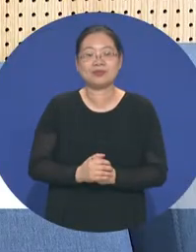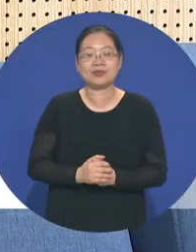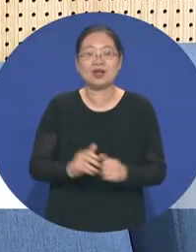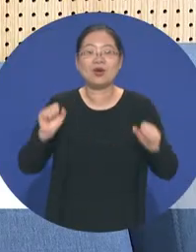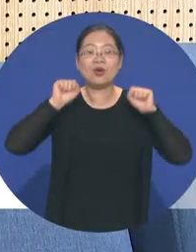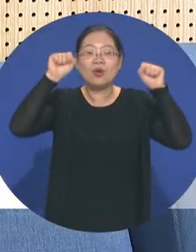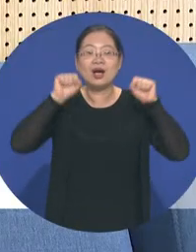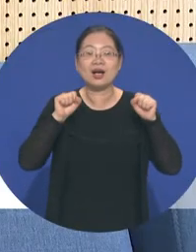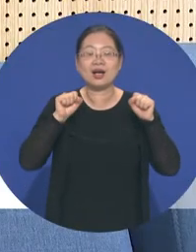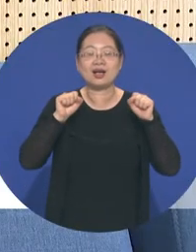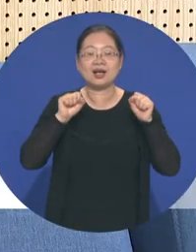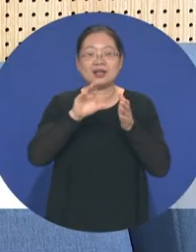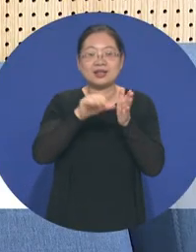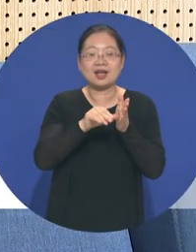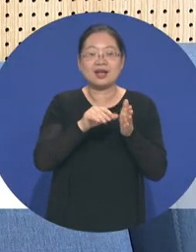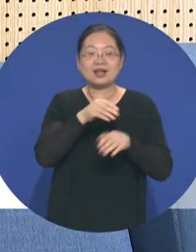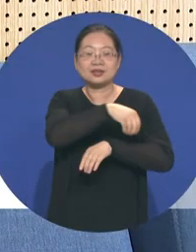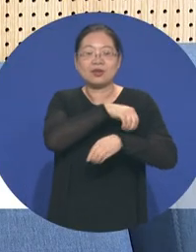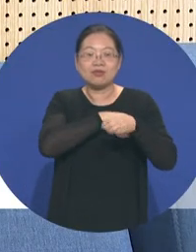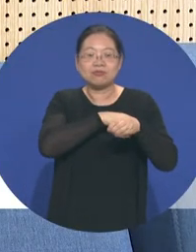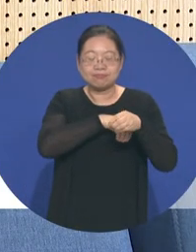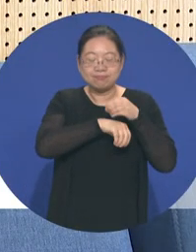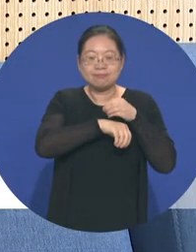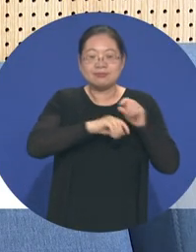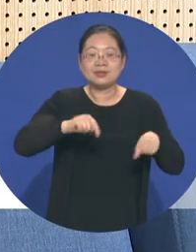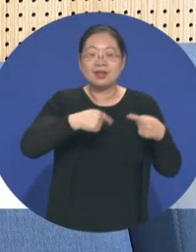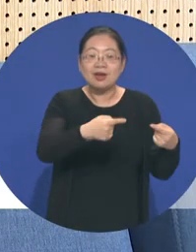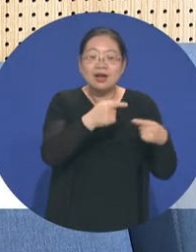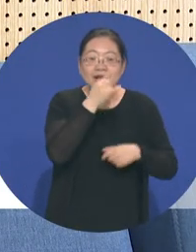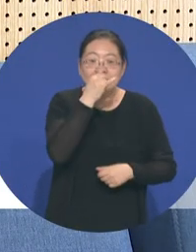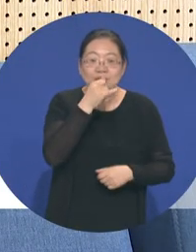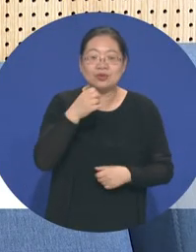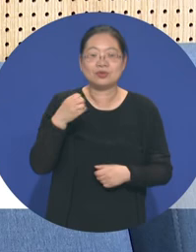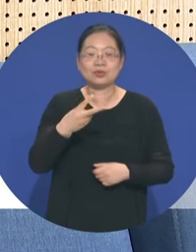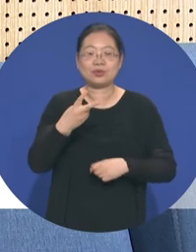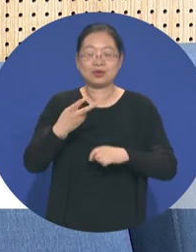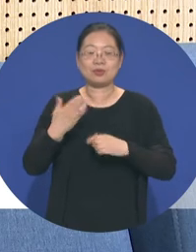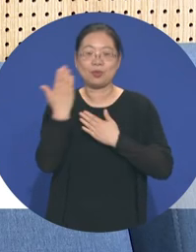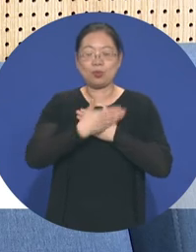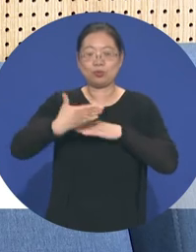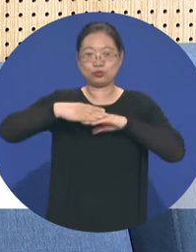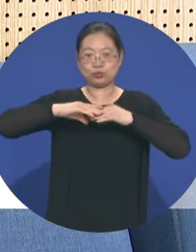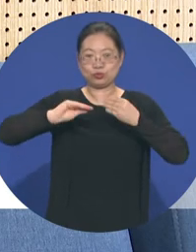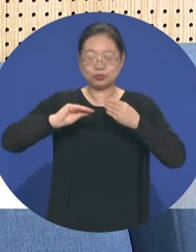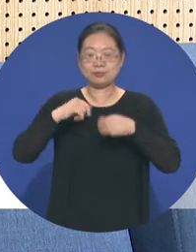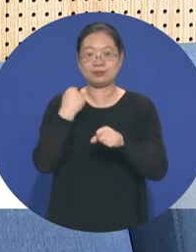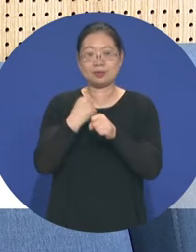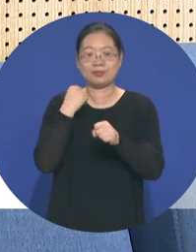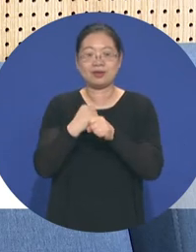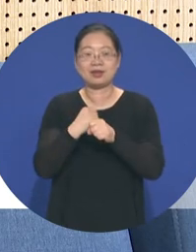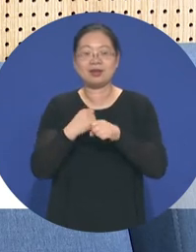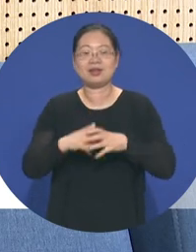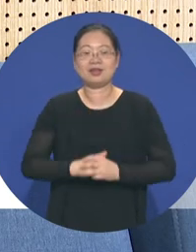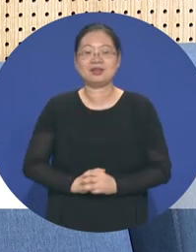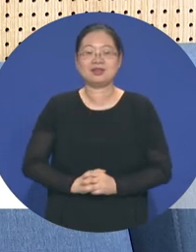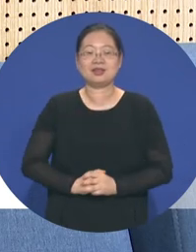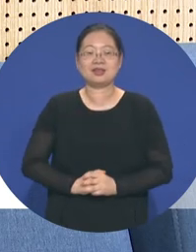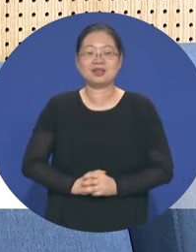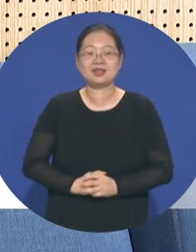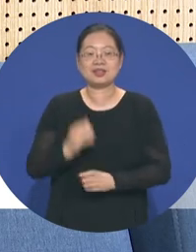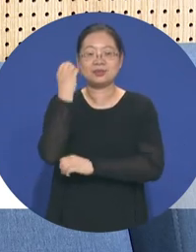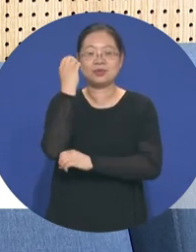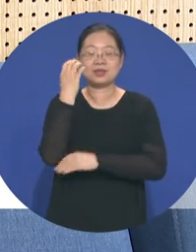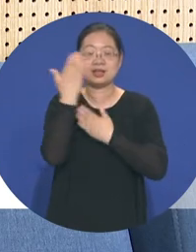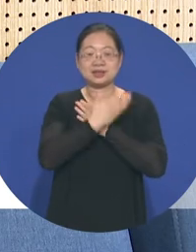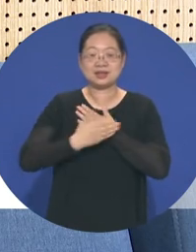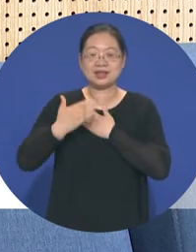운동을 하는데 조금 더 적극적이게 되고, 그러므로써 근육이 붙으면서 아무래도 기본적인